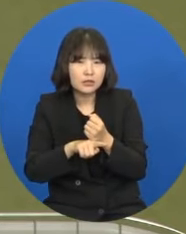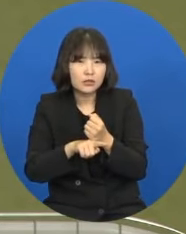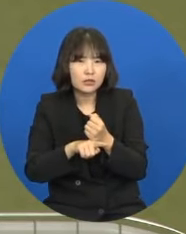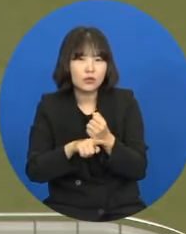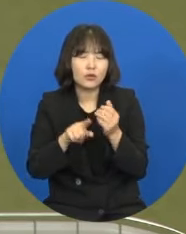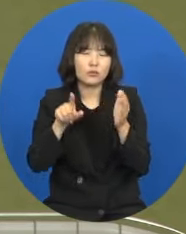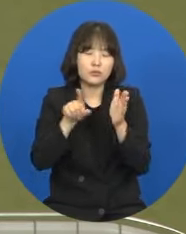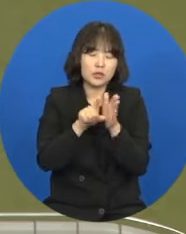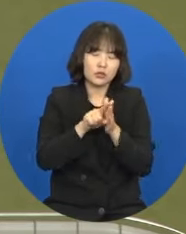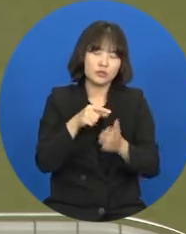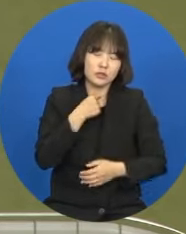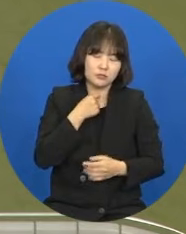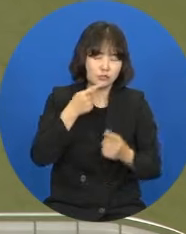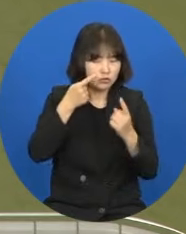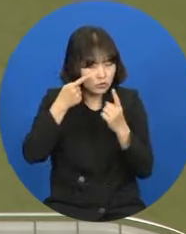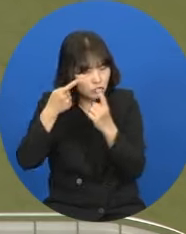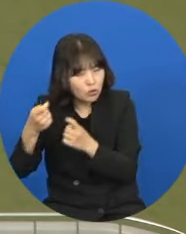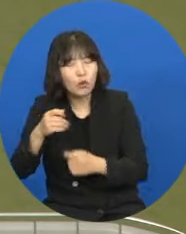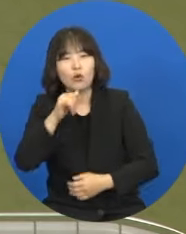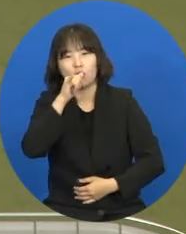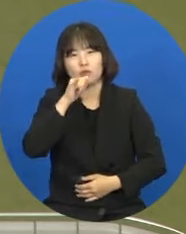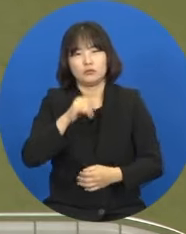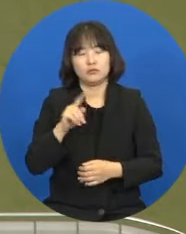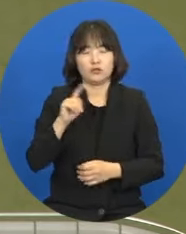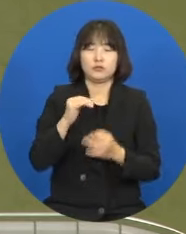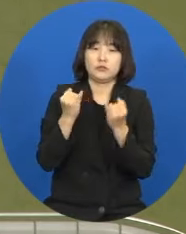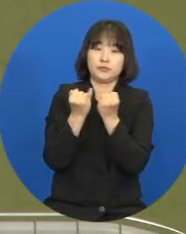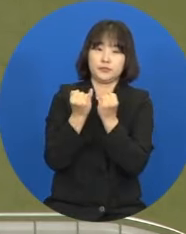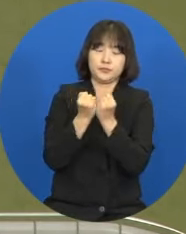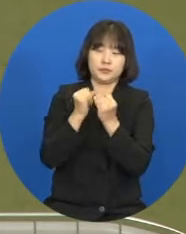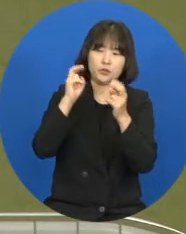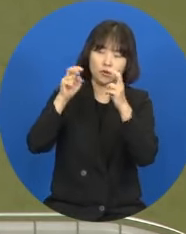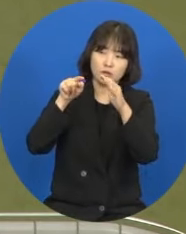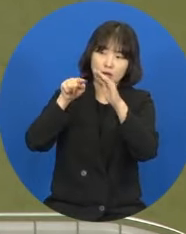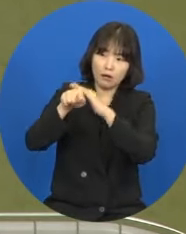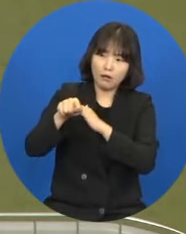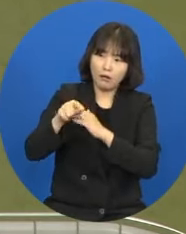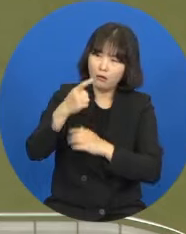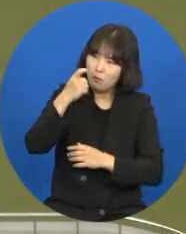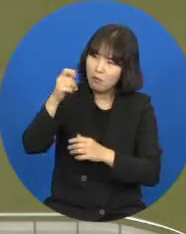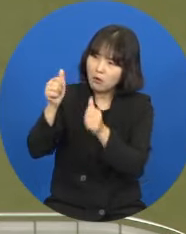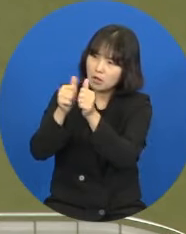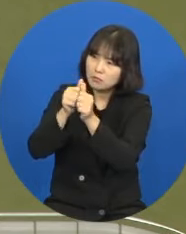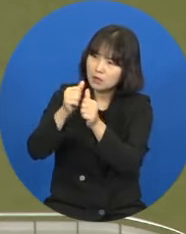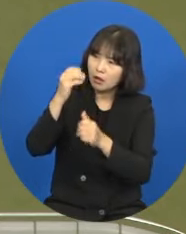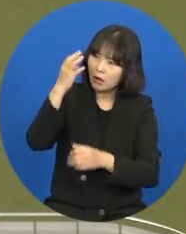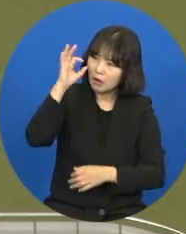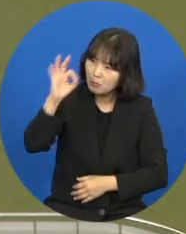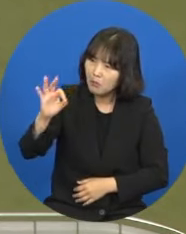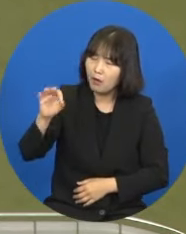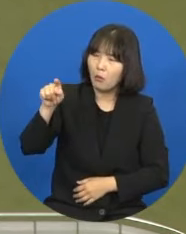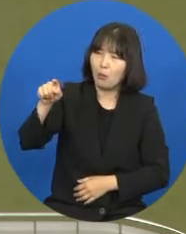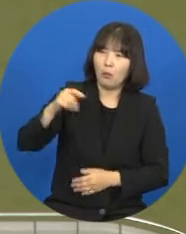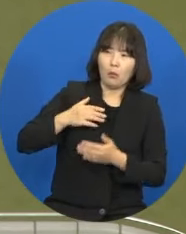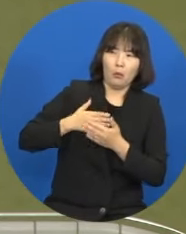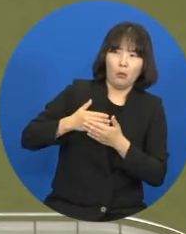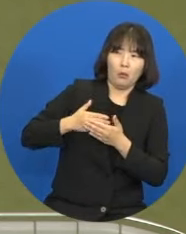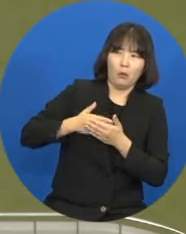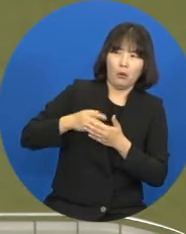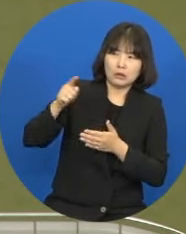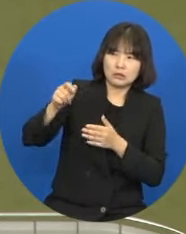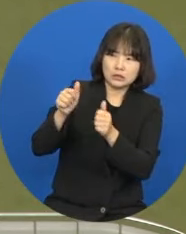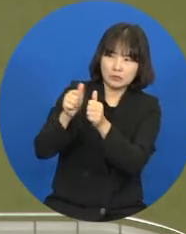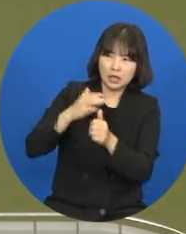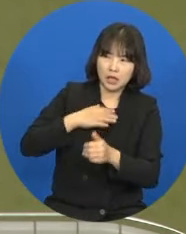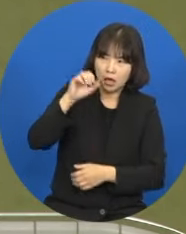유혹이 있습니다 어떤 여성이 직장에 갔는데 너무 멋진 남성을 봤어요 가슴이 띄고 그 남자도 나를 좋아해